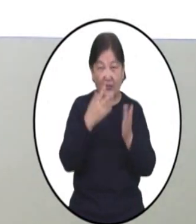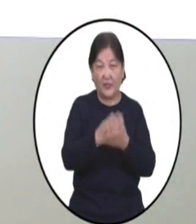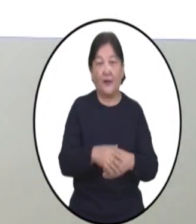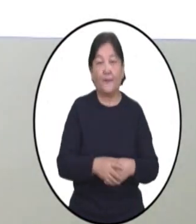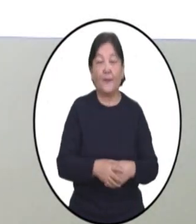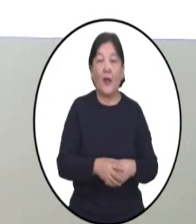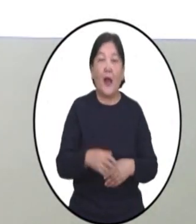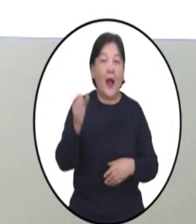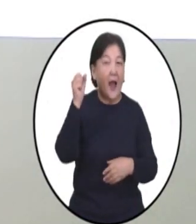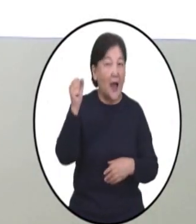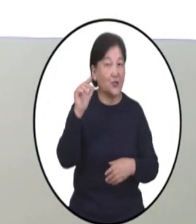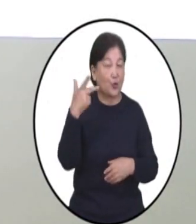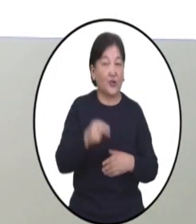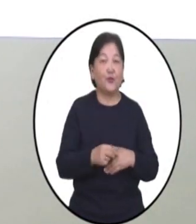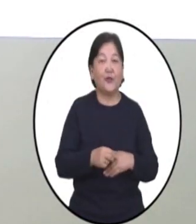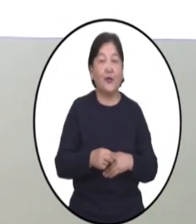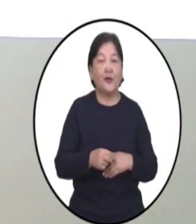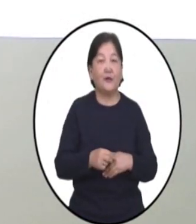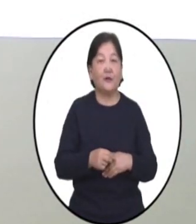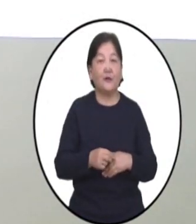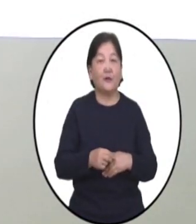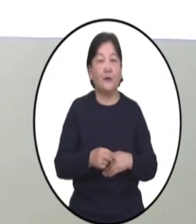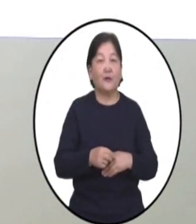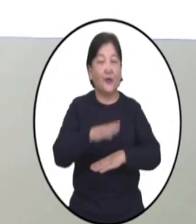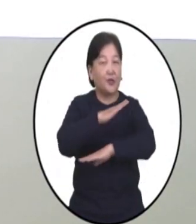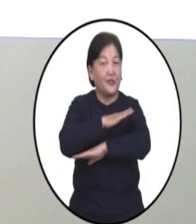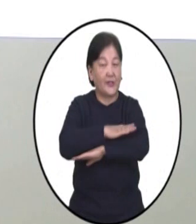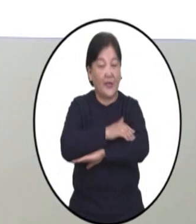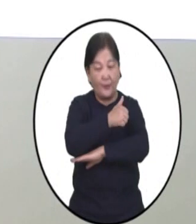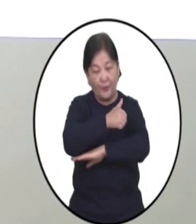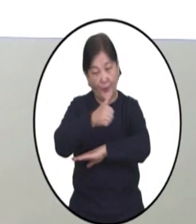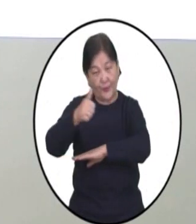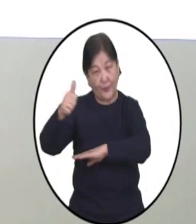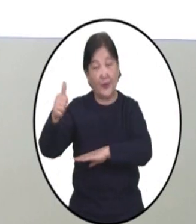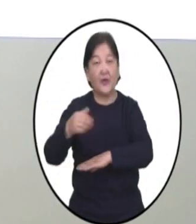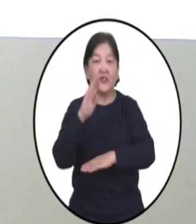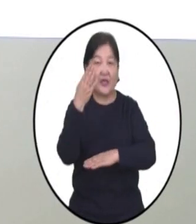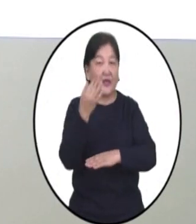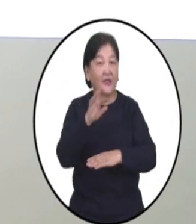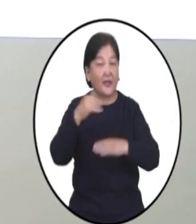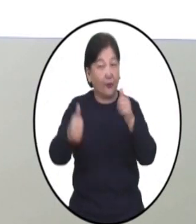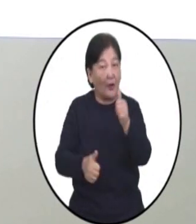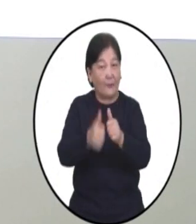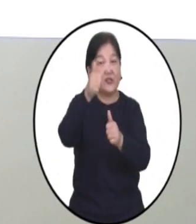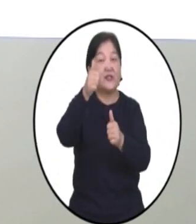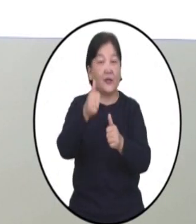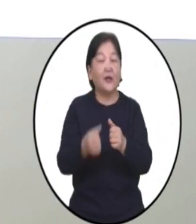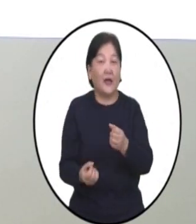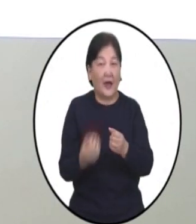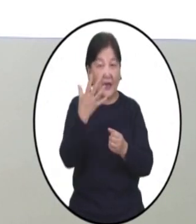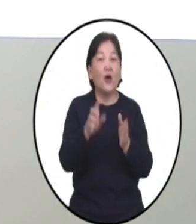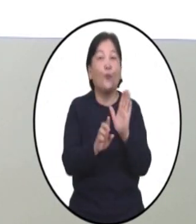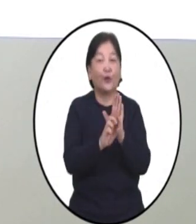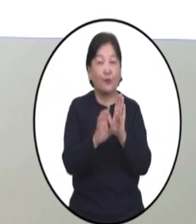А суралцагч бол яг үхэхэр Б суралцагчаас бол яг үхэхэр шалгалтандаа илүү амжилт гаргах боломж бол